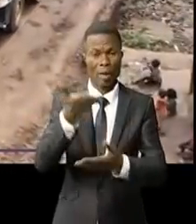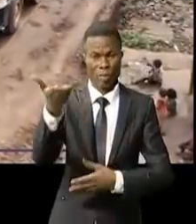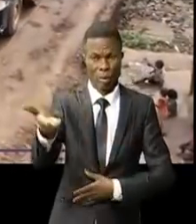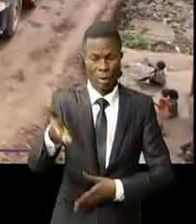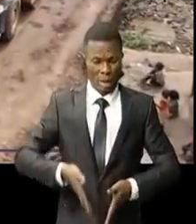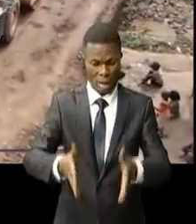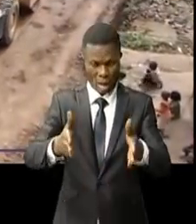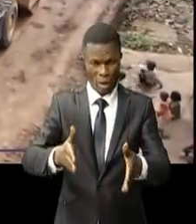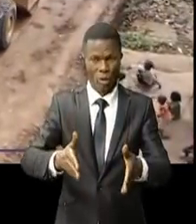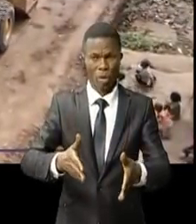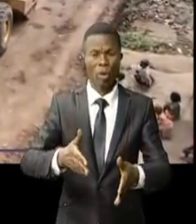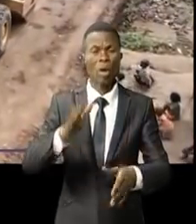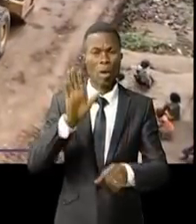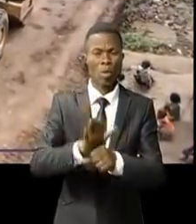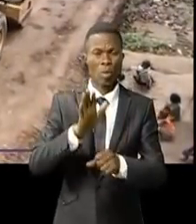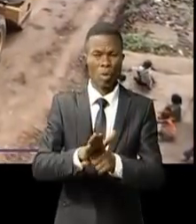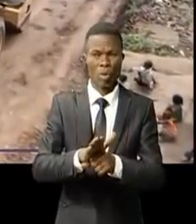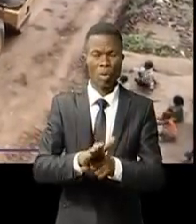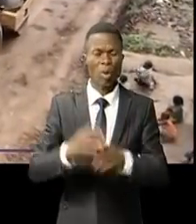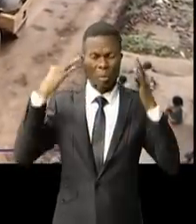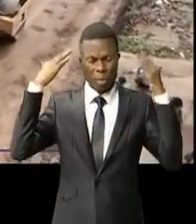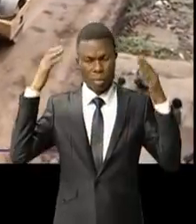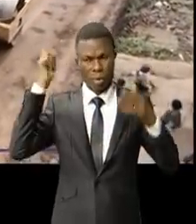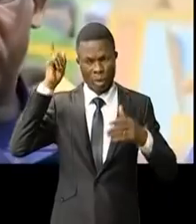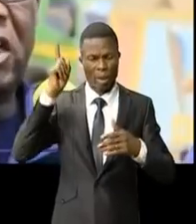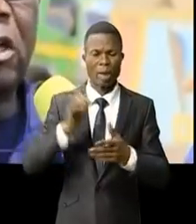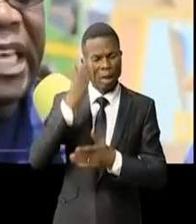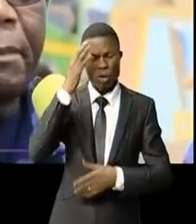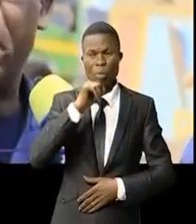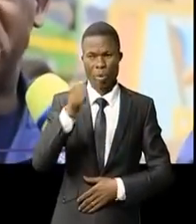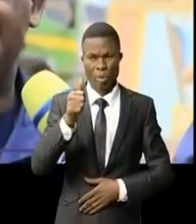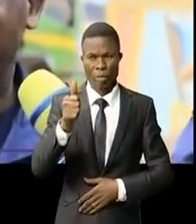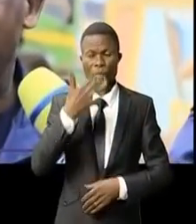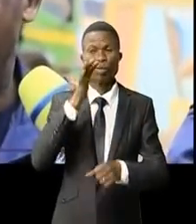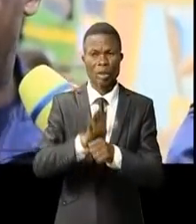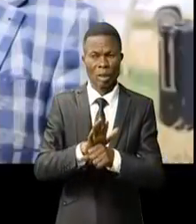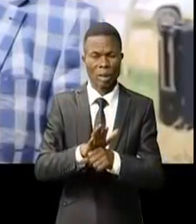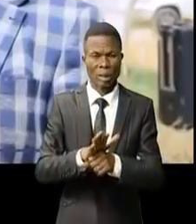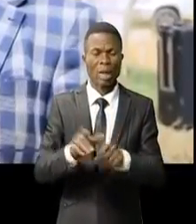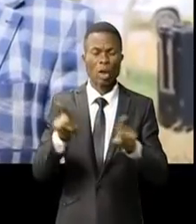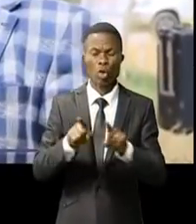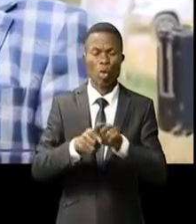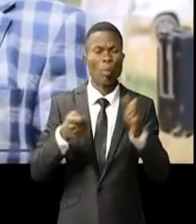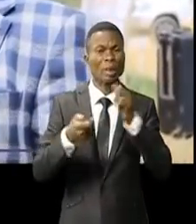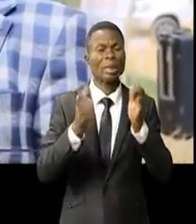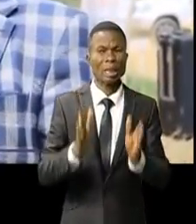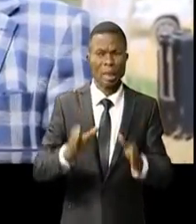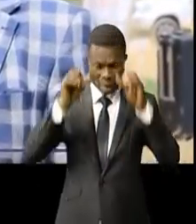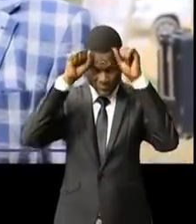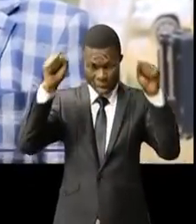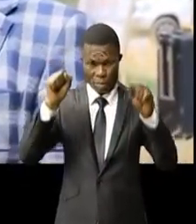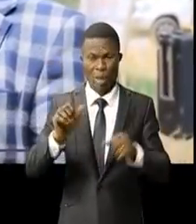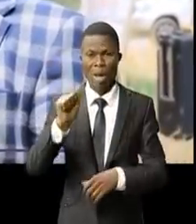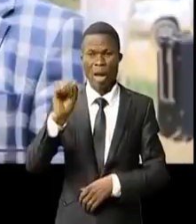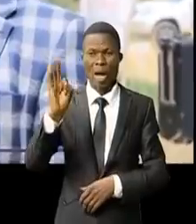cette route qui fait entrer beaucoup d'argent selon les Ouidi. C'est quand même inconscient et je dirais même que c'est criminel. De son côté, le président de la FEC